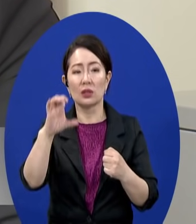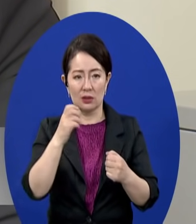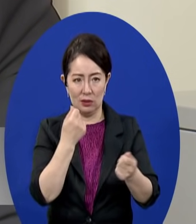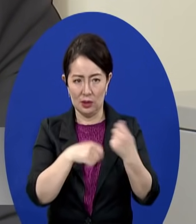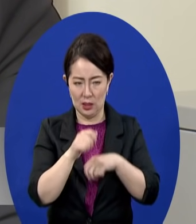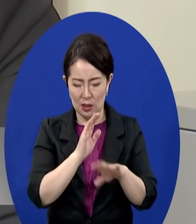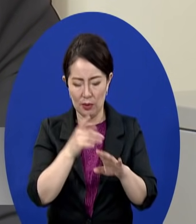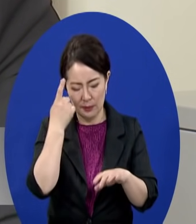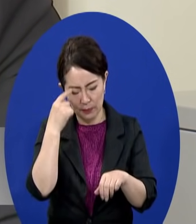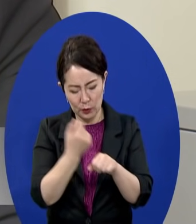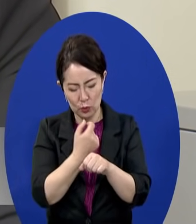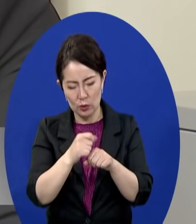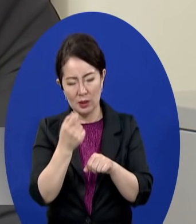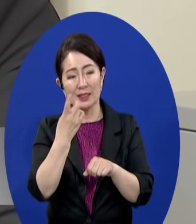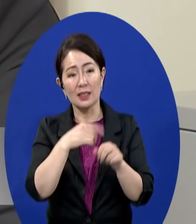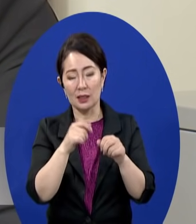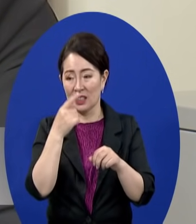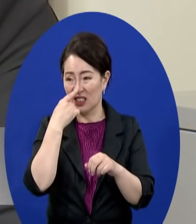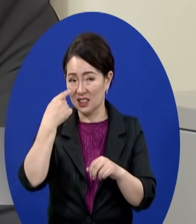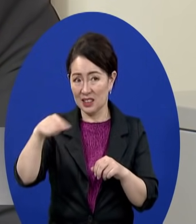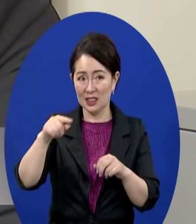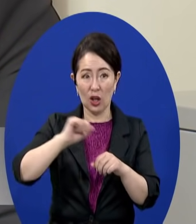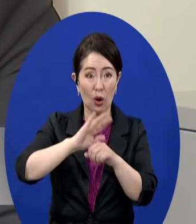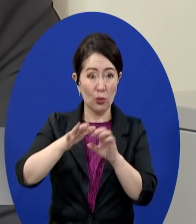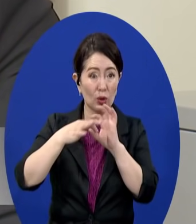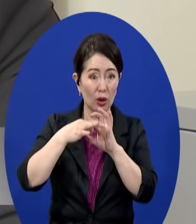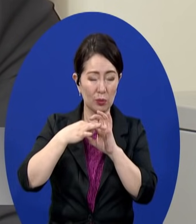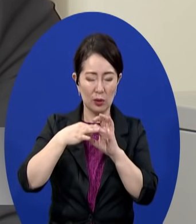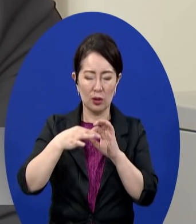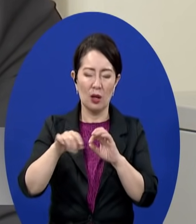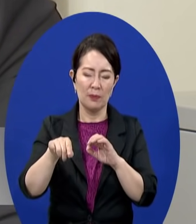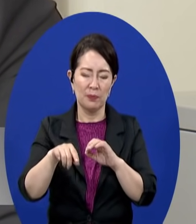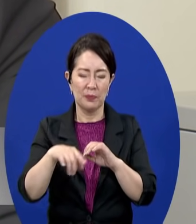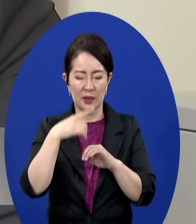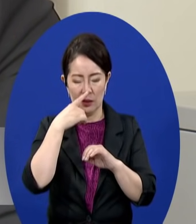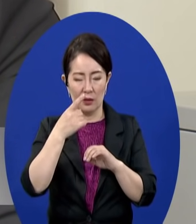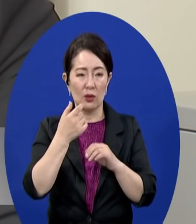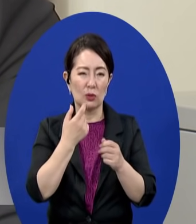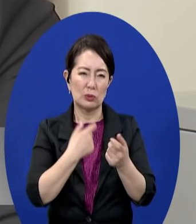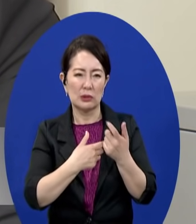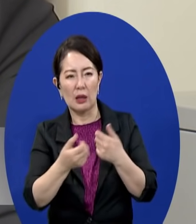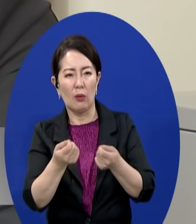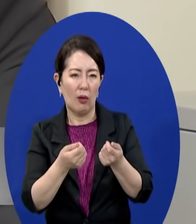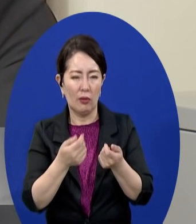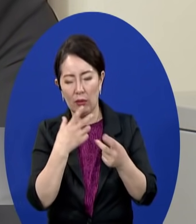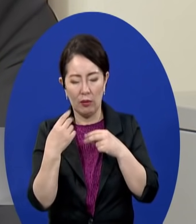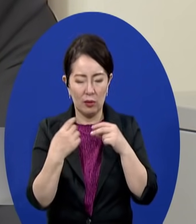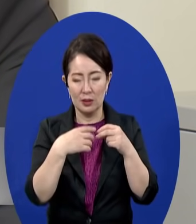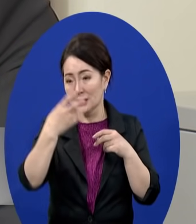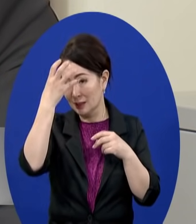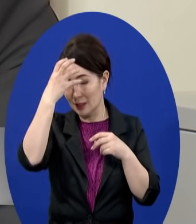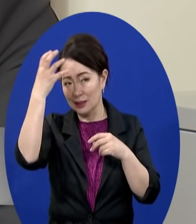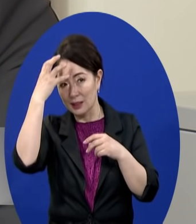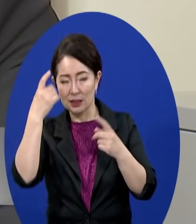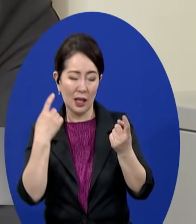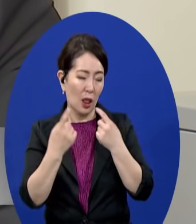нөлөөгөөр бас урд түвшин нүүрс татан авалтын асуудал бол нэлээ асуудал дагуулж байгаа. Энийг одоо засгийн газар хооронд